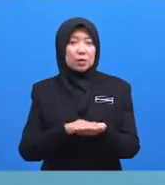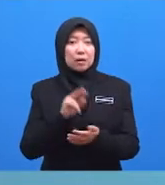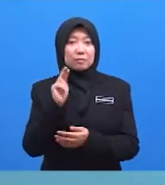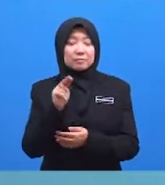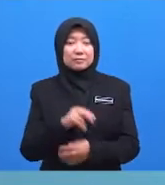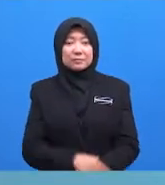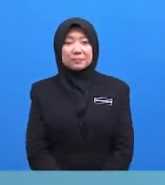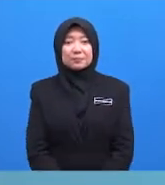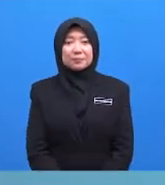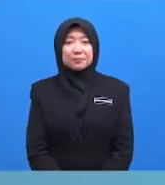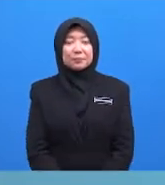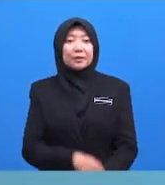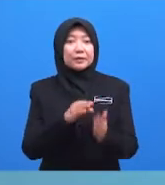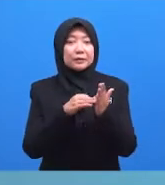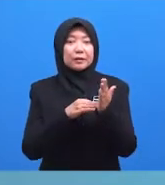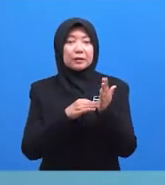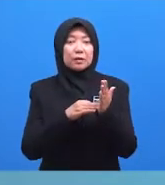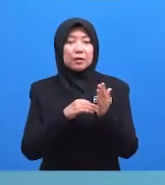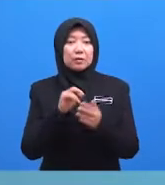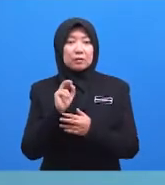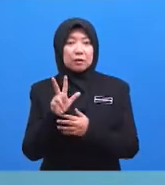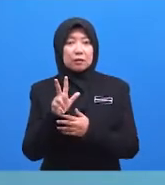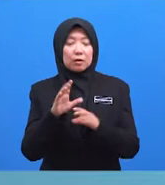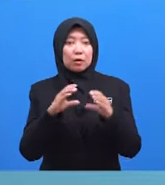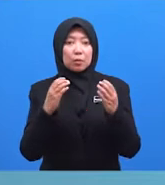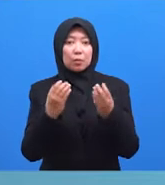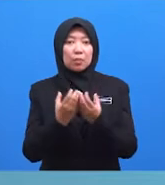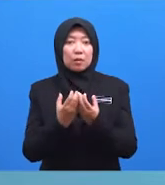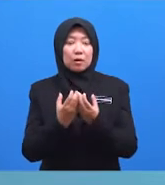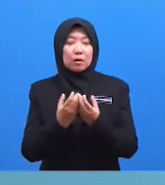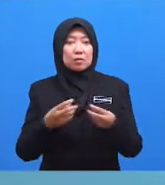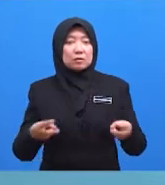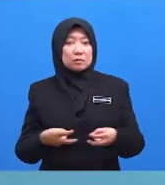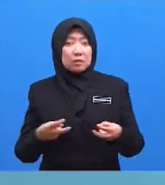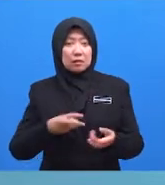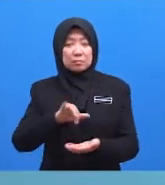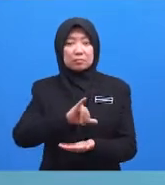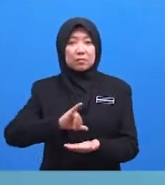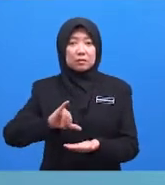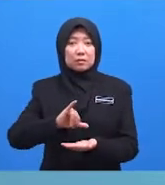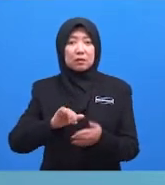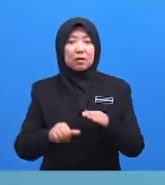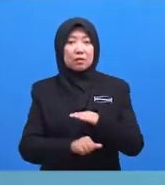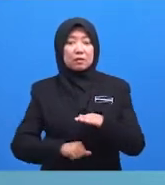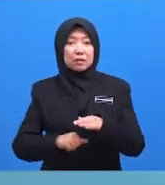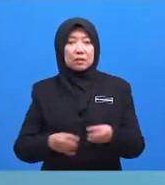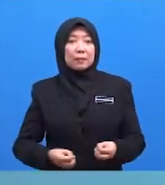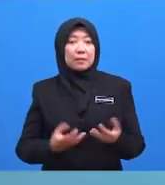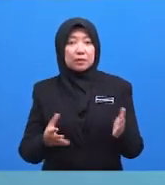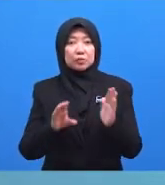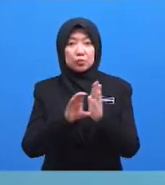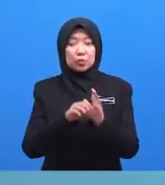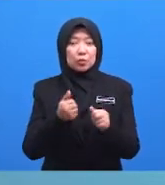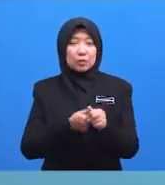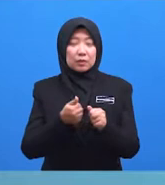nanti. Senaraikan tiga kategori dressing salad yang paling asas dan berikan